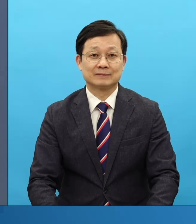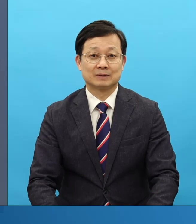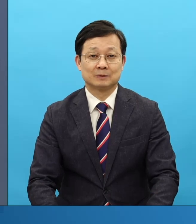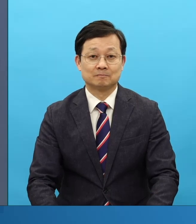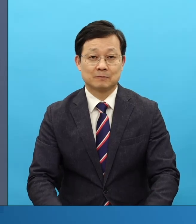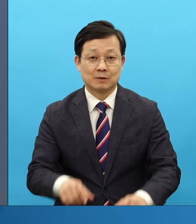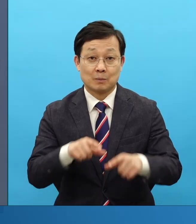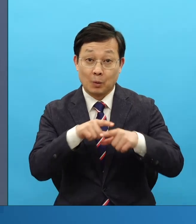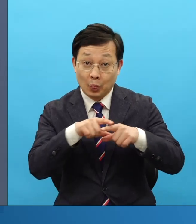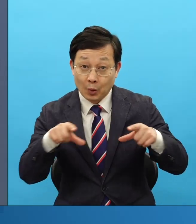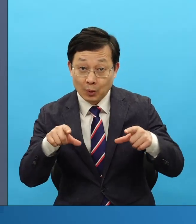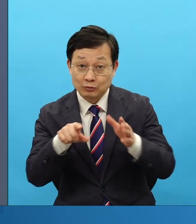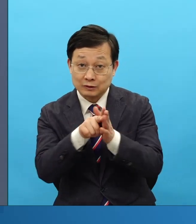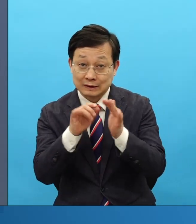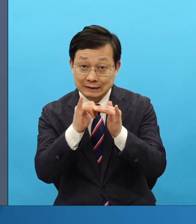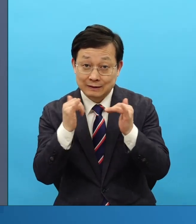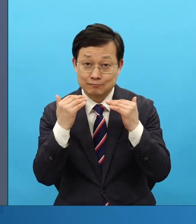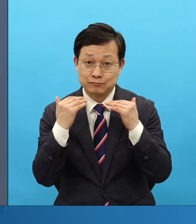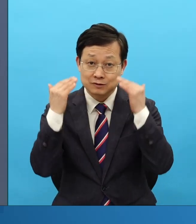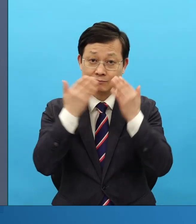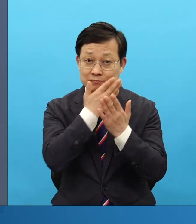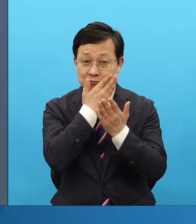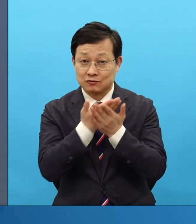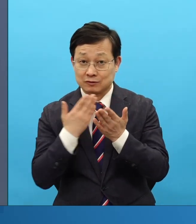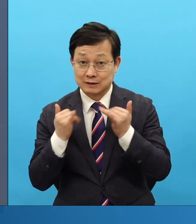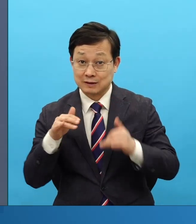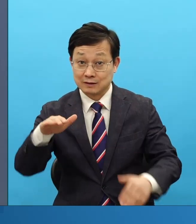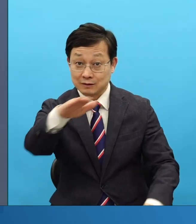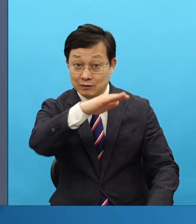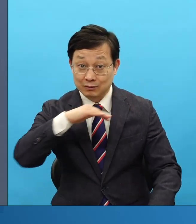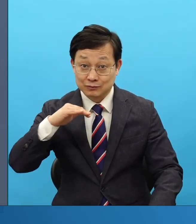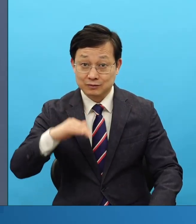신자와 중직자분들은 이유 없습니다. 완전히